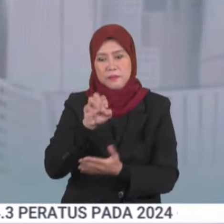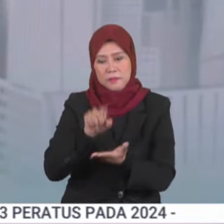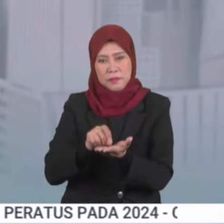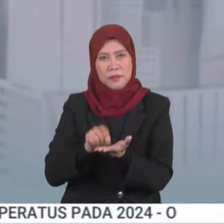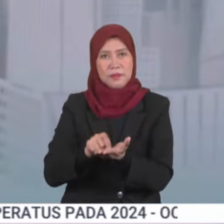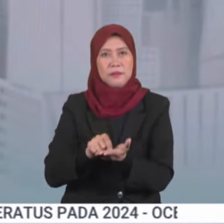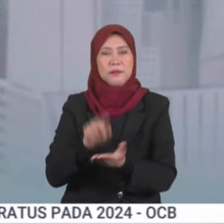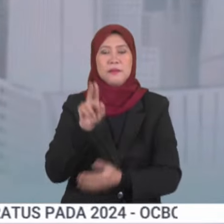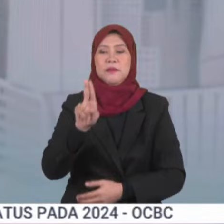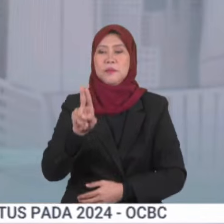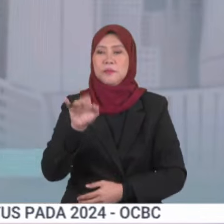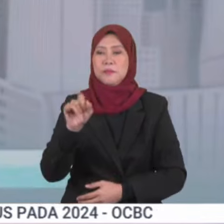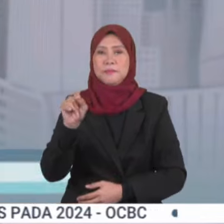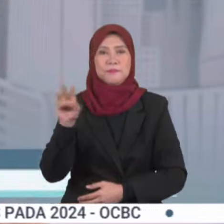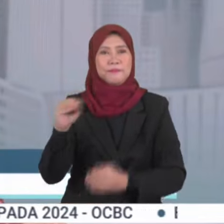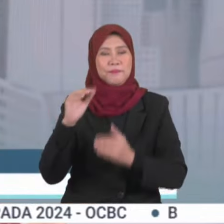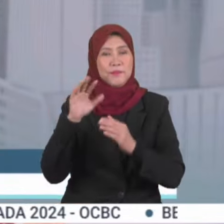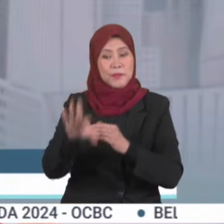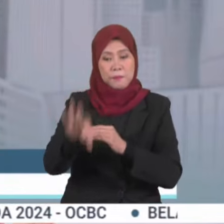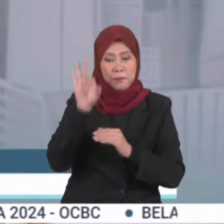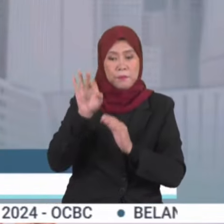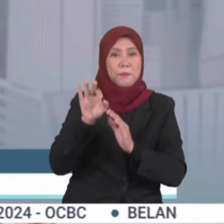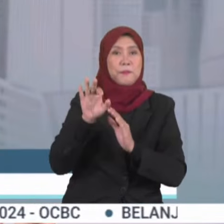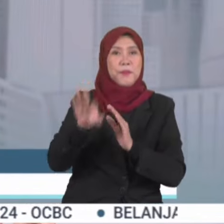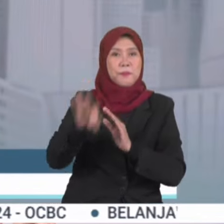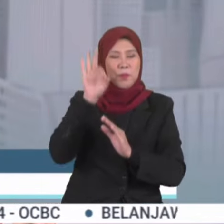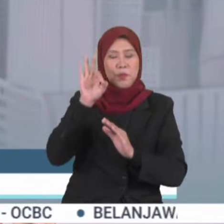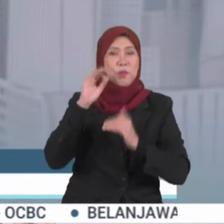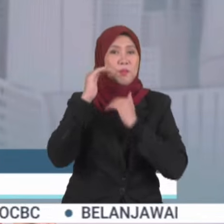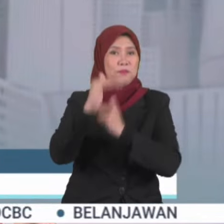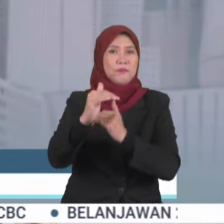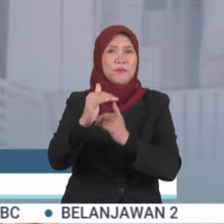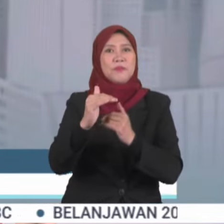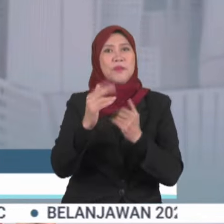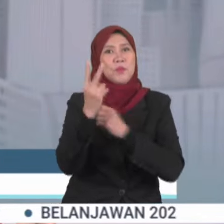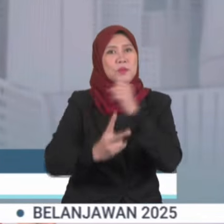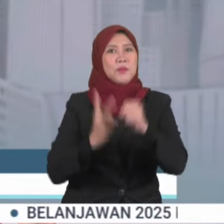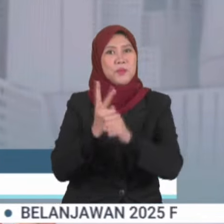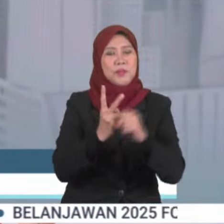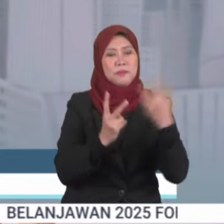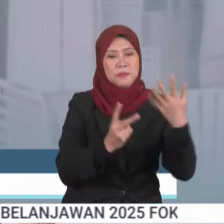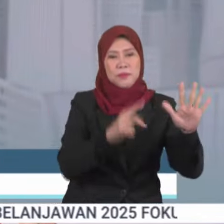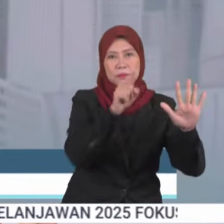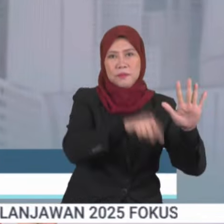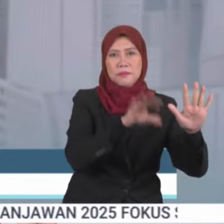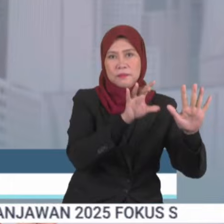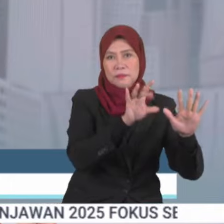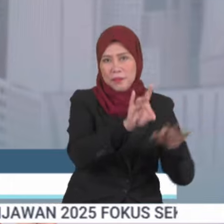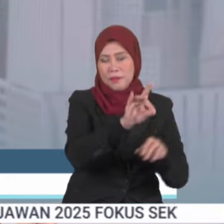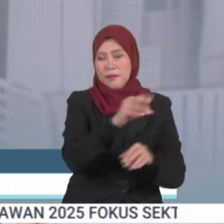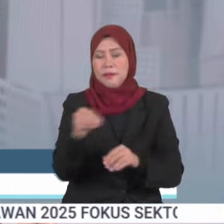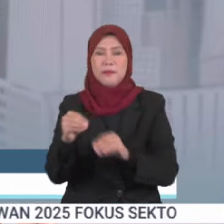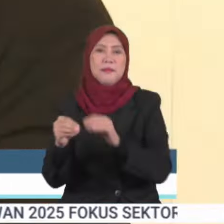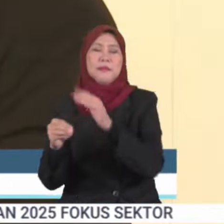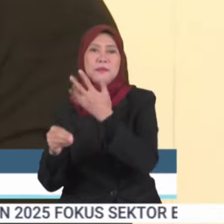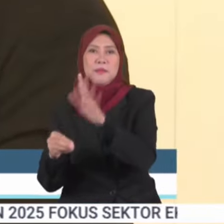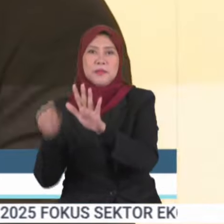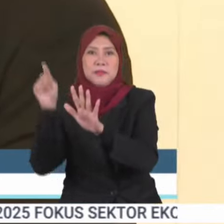FKPM UiTM. Tempoh pelantikan 2 tahun itu bermula 15 Ogos lalu hingga 15 Ogos 2026.